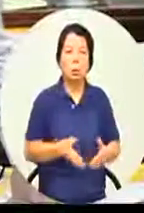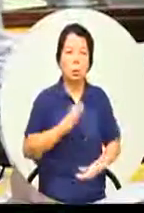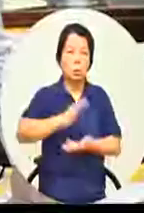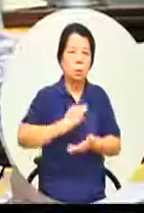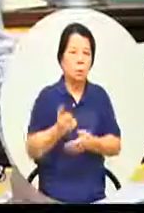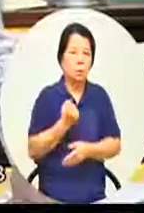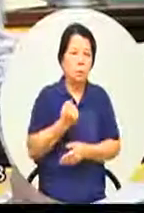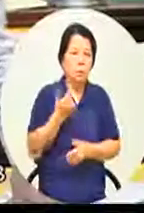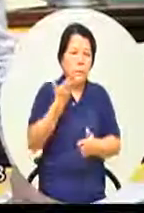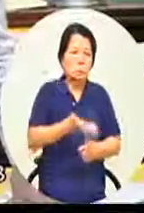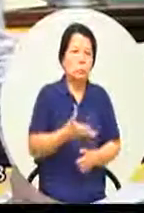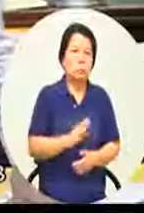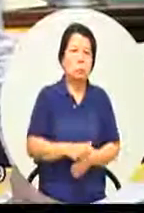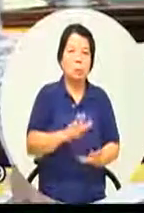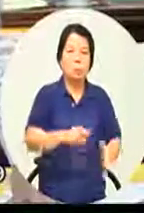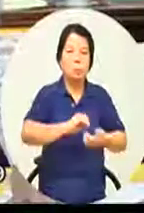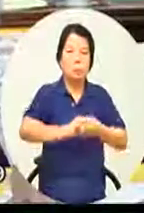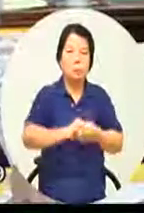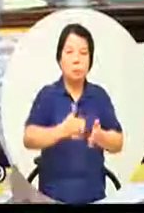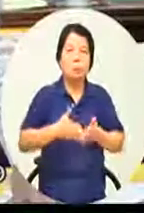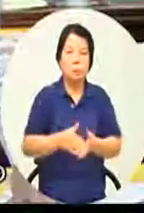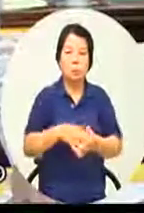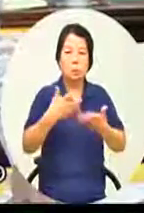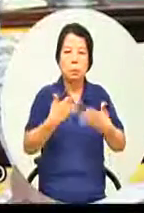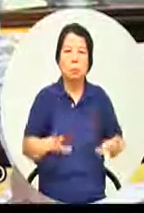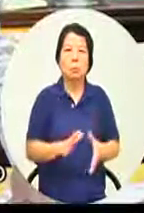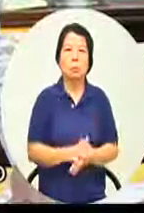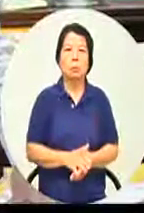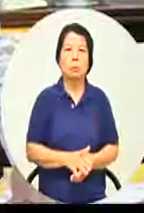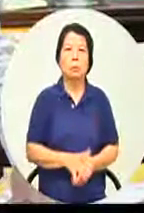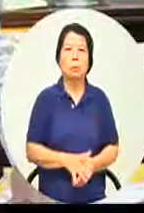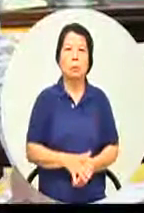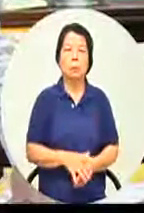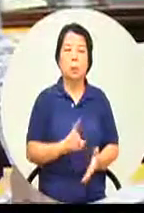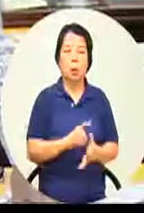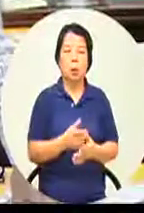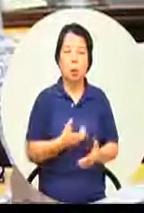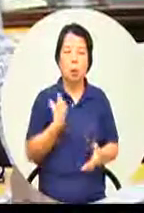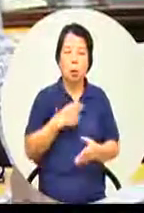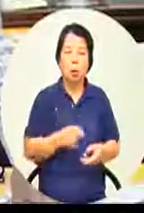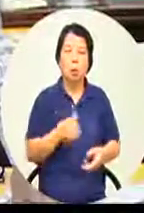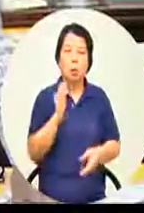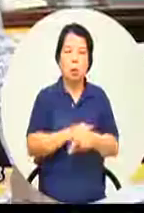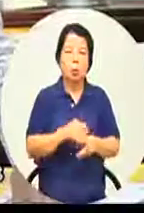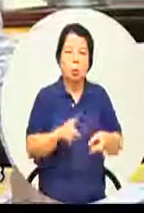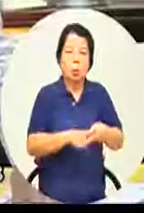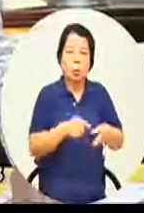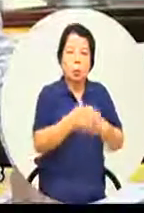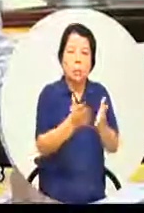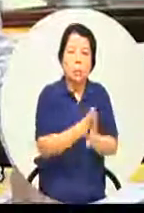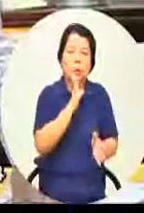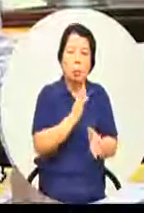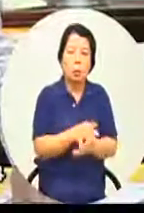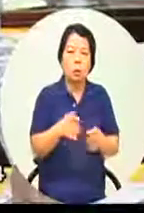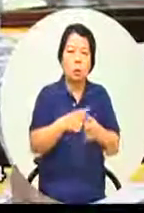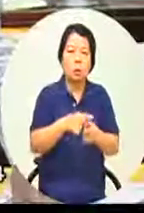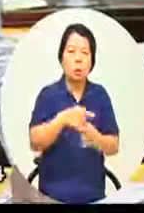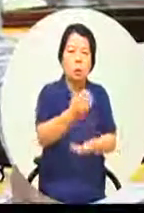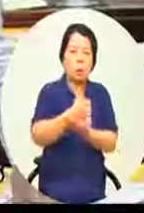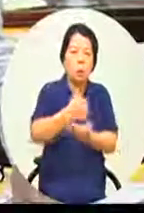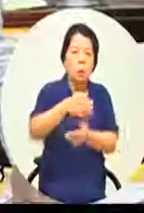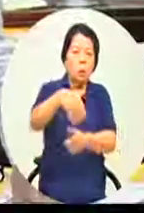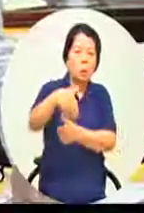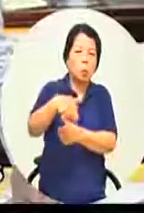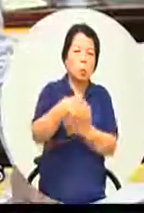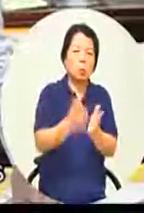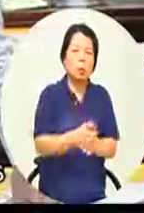的压力，或者是说他必须用更多的资金，用更多的人员才有办法来如期来完成，来提